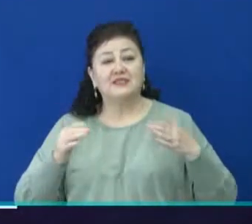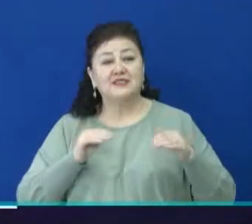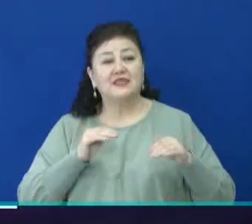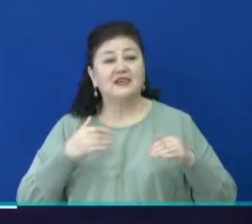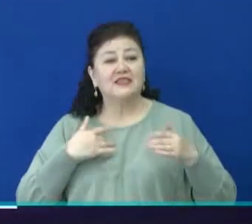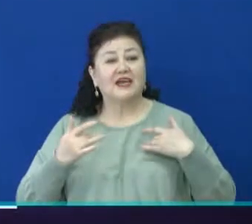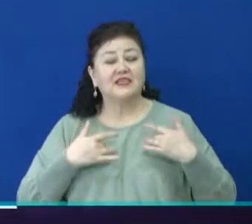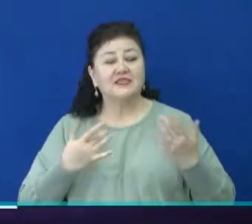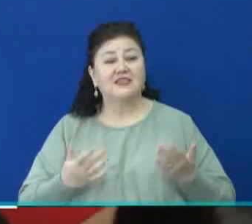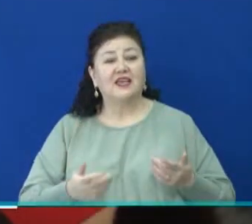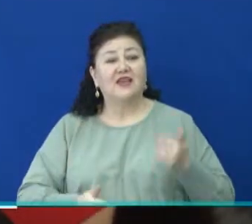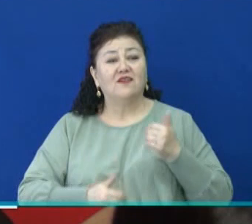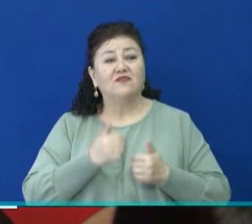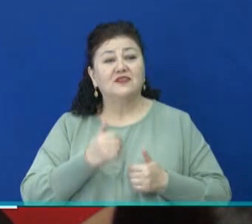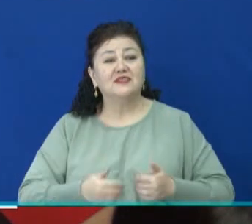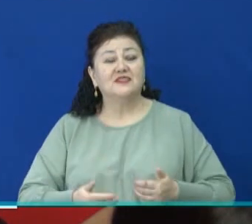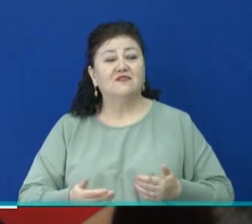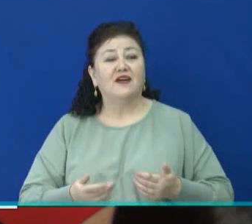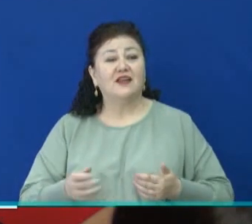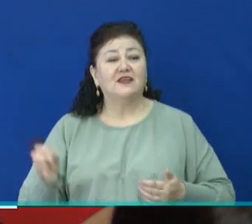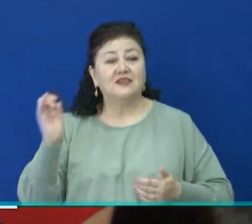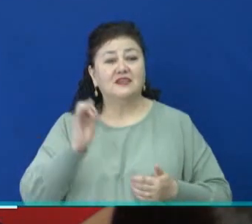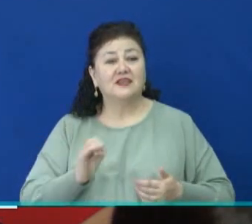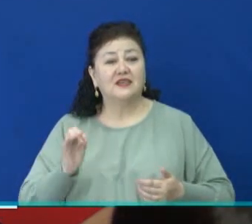большой популярностью, а танцевальное сообщество